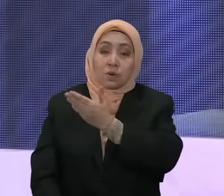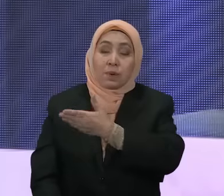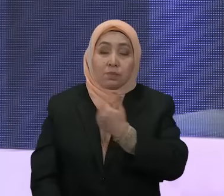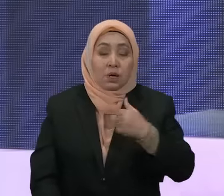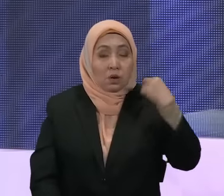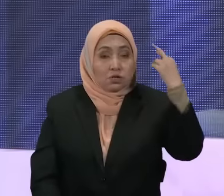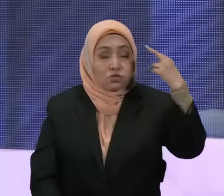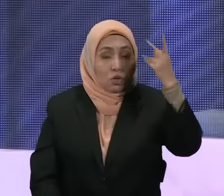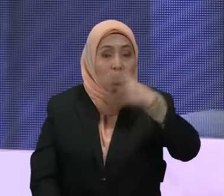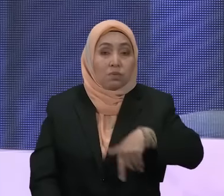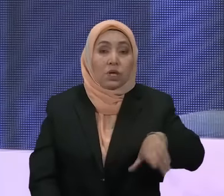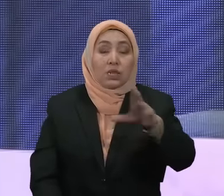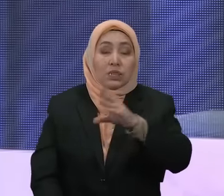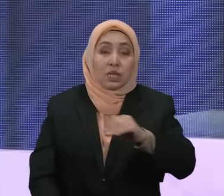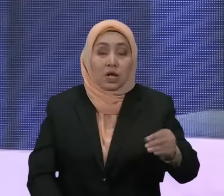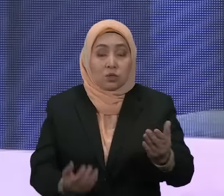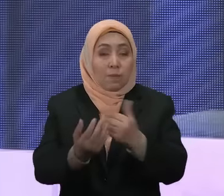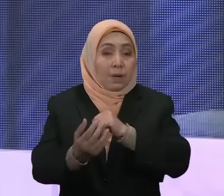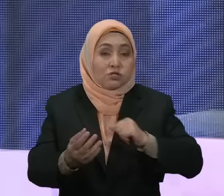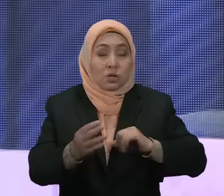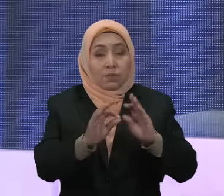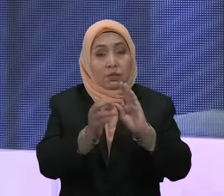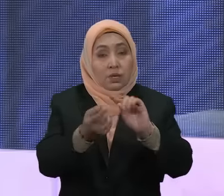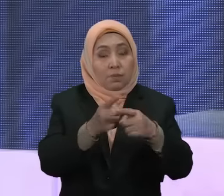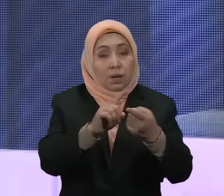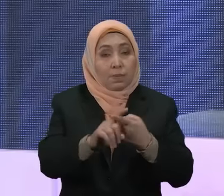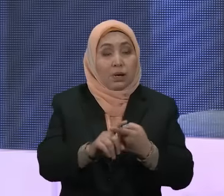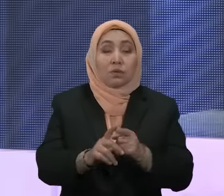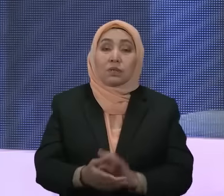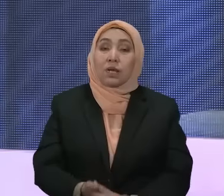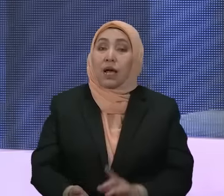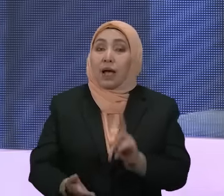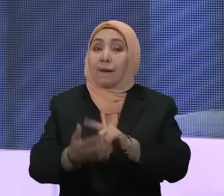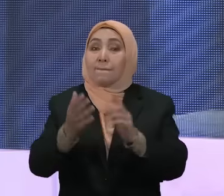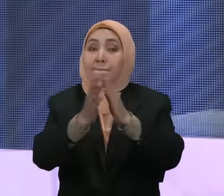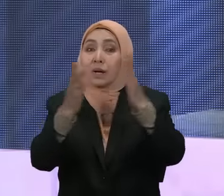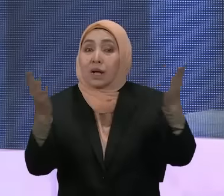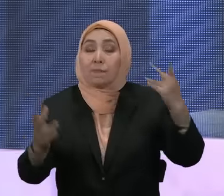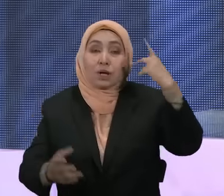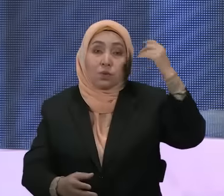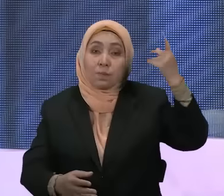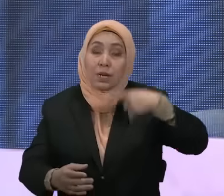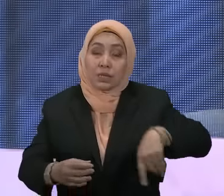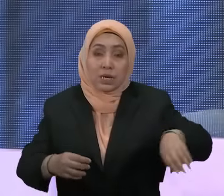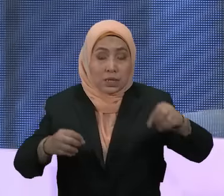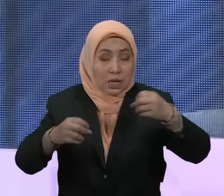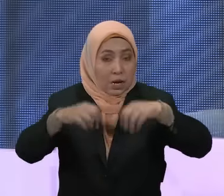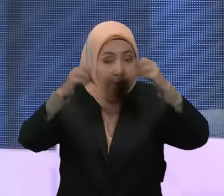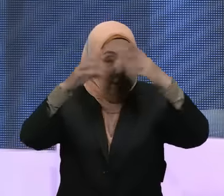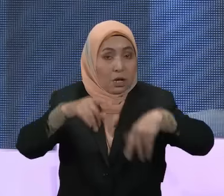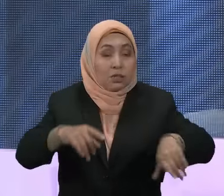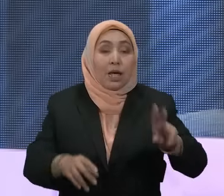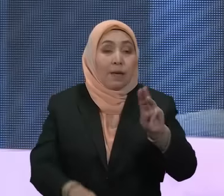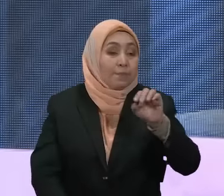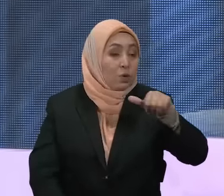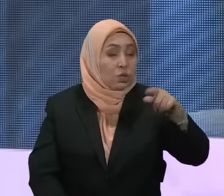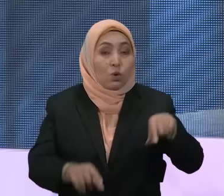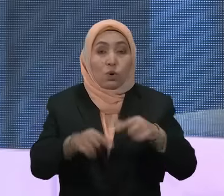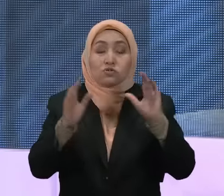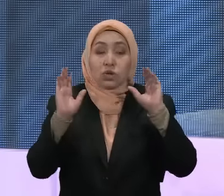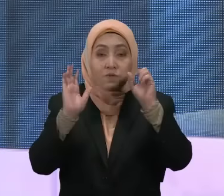sayidina Muhammad wa ala alihi wa sahbihi ajma'in. Amma ba'du. Apa khabar tuan-tuan dan puan yang dirahmati Allah sekalian? Kita bertemu dalam My Quran Time, Quran